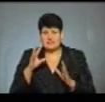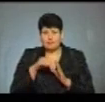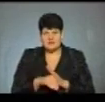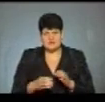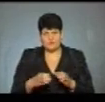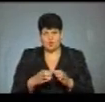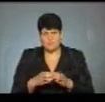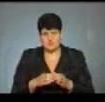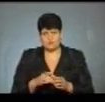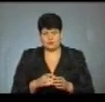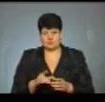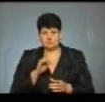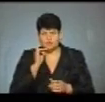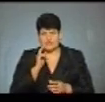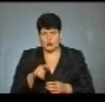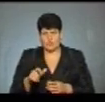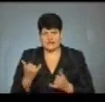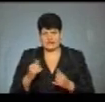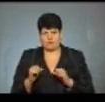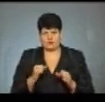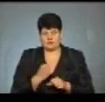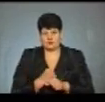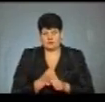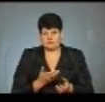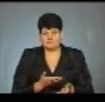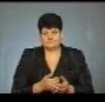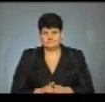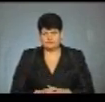команду молодих людей, які зараз пішли в уряд працювати.